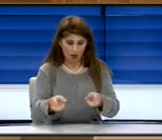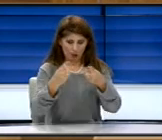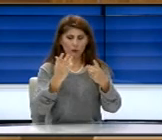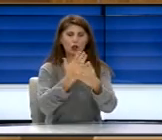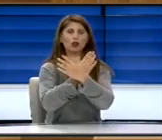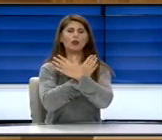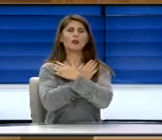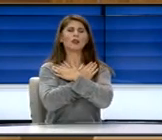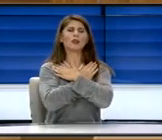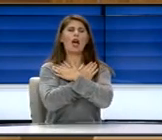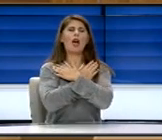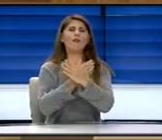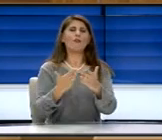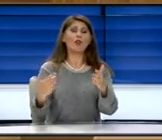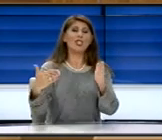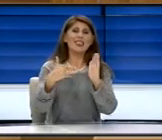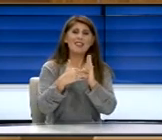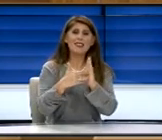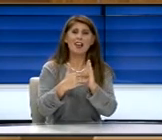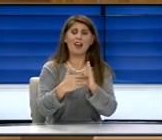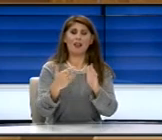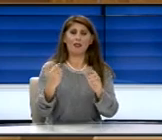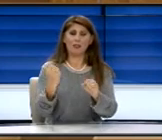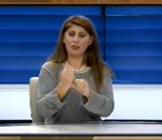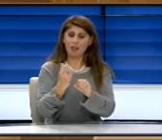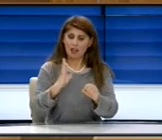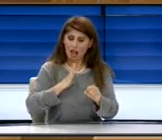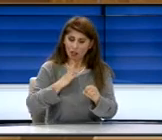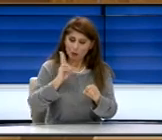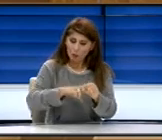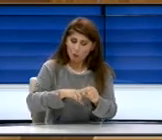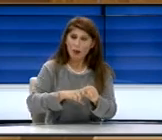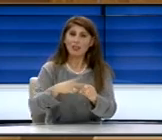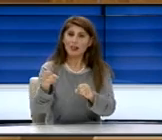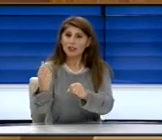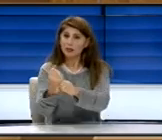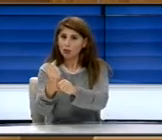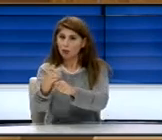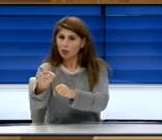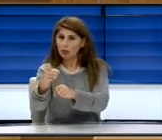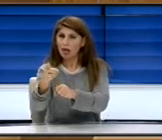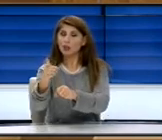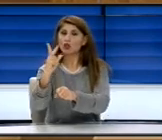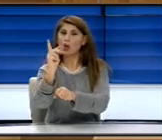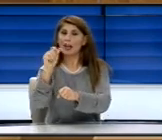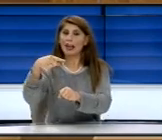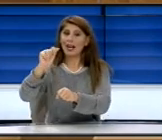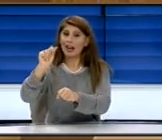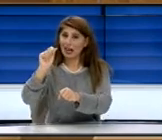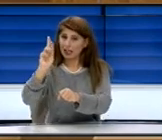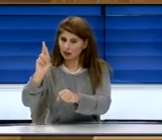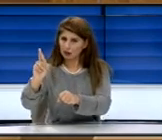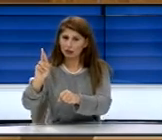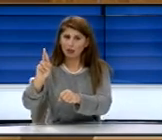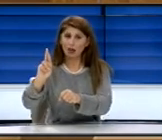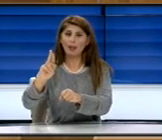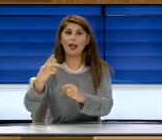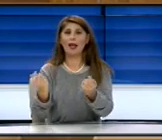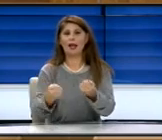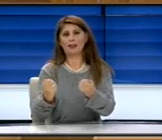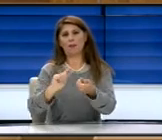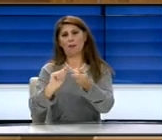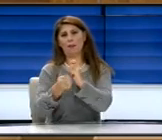τάφους χιλιάδων νεκρών εργαζομένων στα κάτεργα του Κατάρ υποδειγματικές εργασιακές